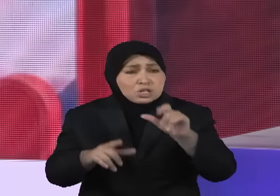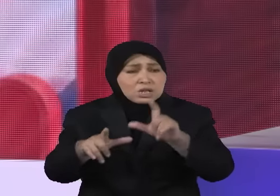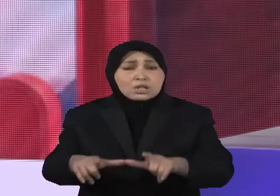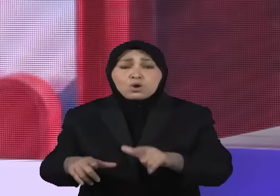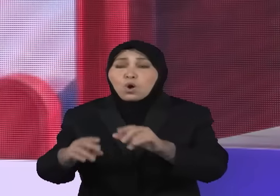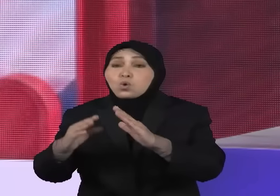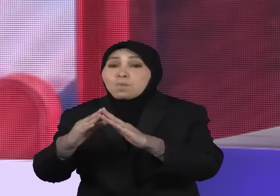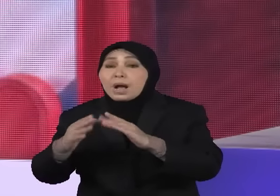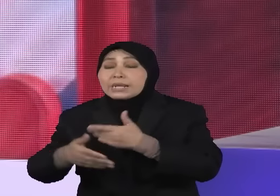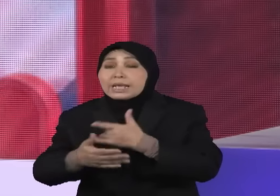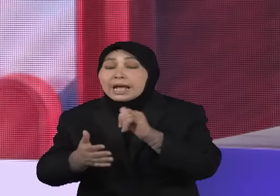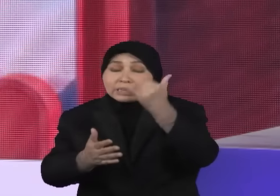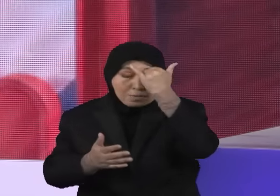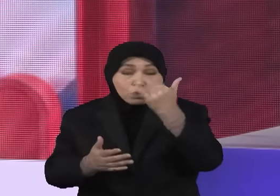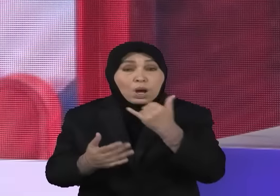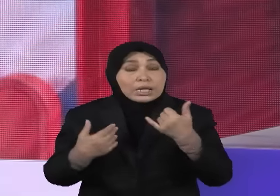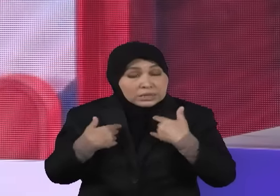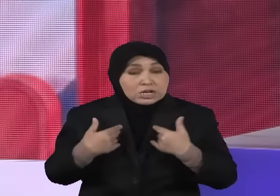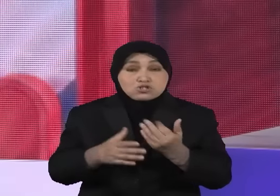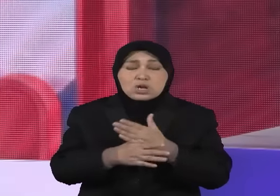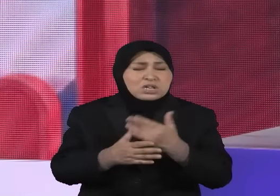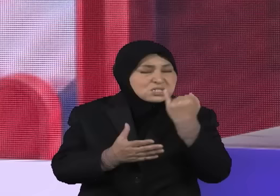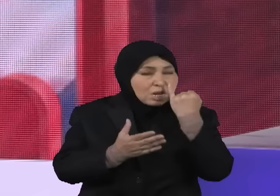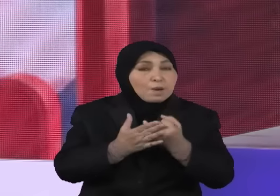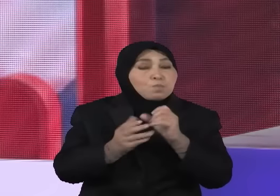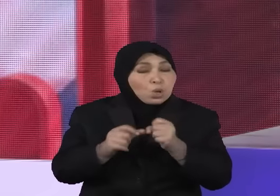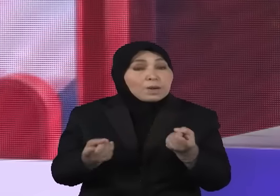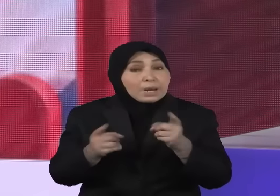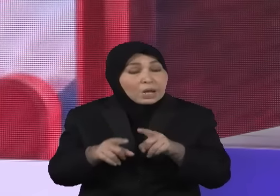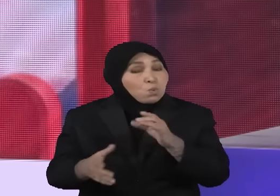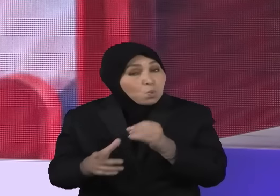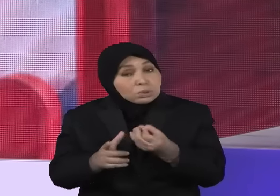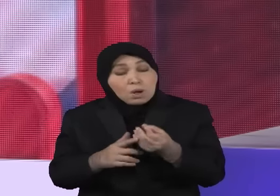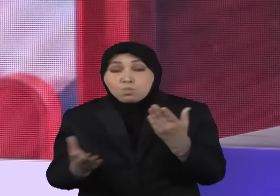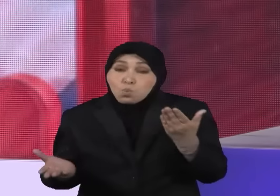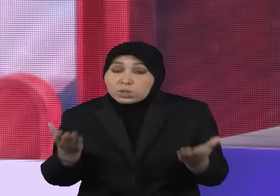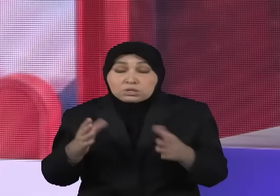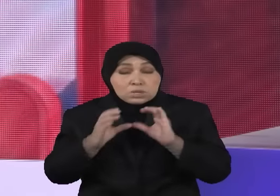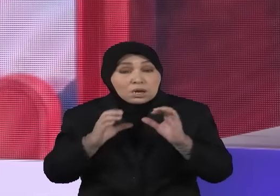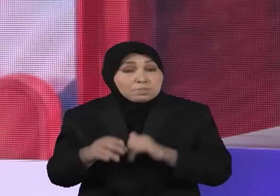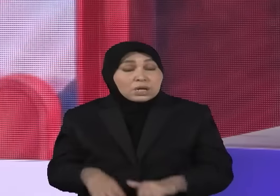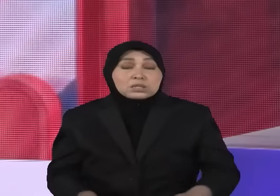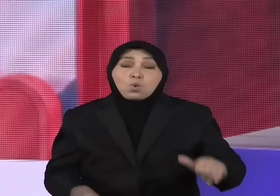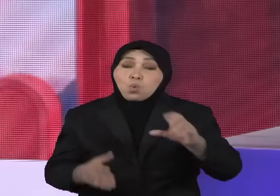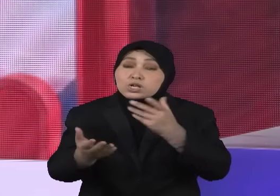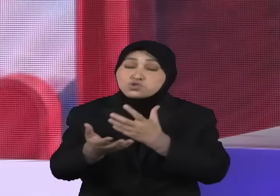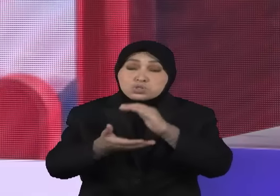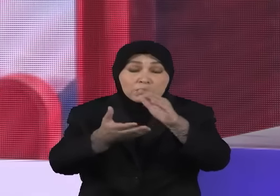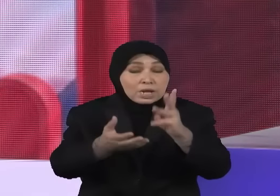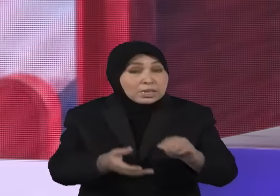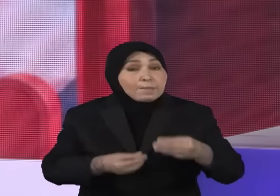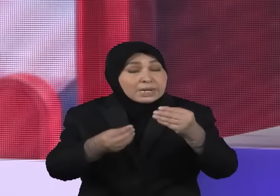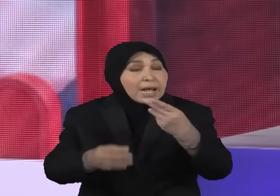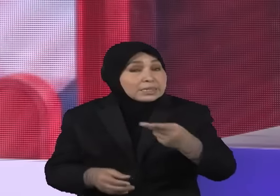Dia ada share dekat situ. Itu pun satu lagi kezaliman yang boleh berlaku. Ataupun mungkin kalau bercakap tentang si mati, kata wasiatnya dia nak beri harta